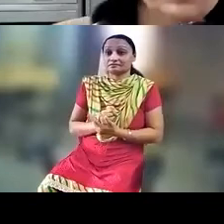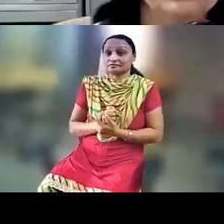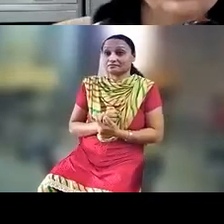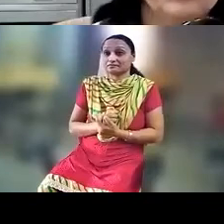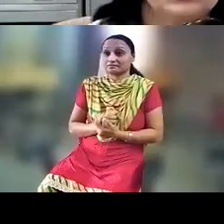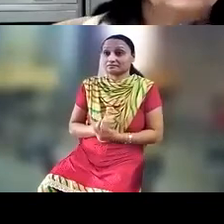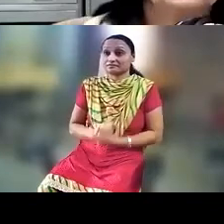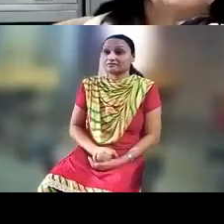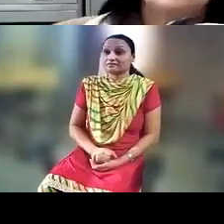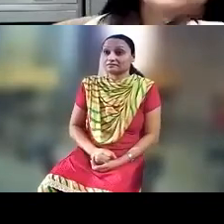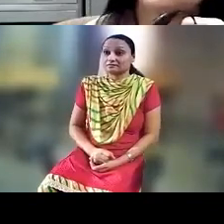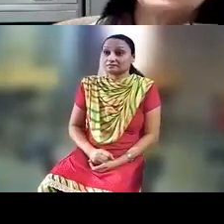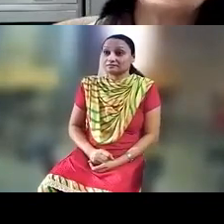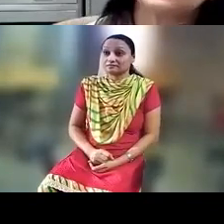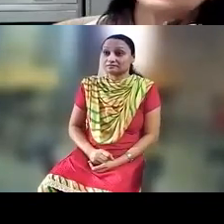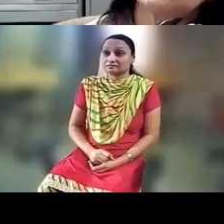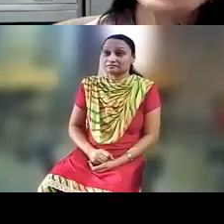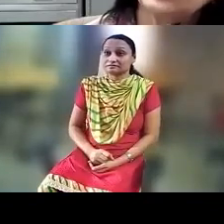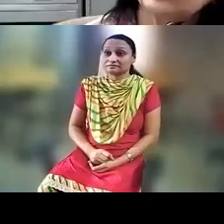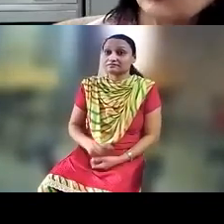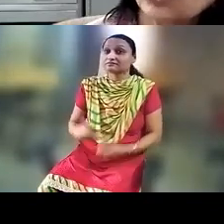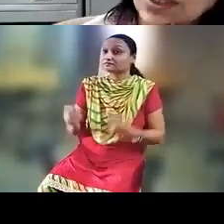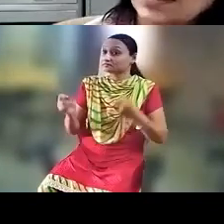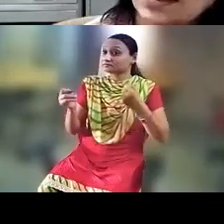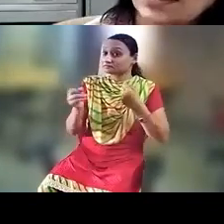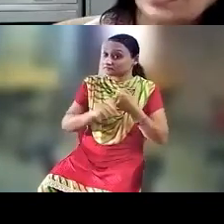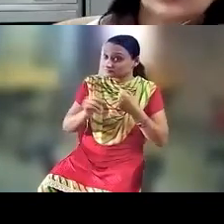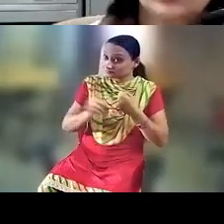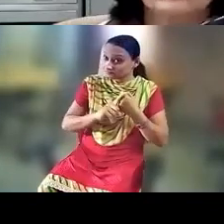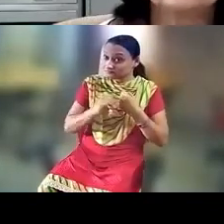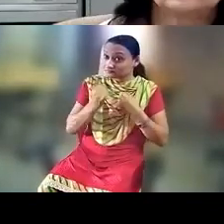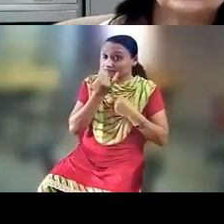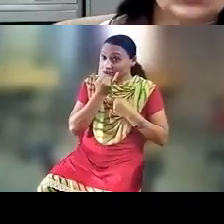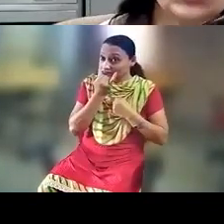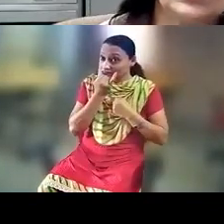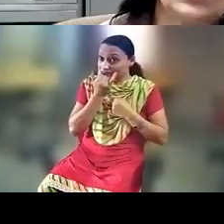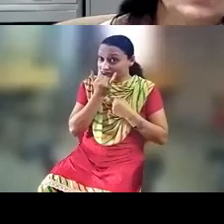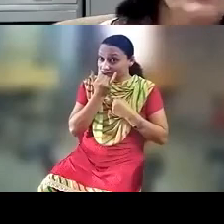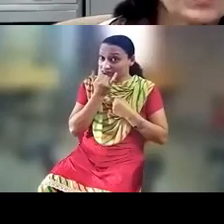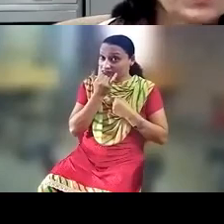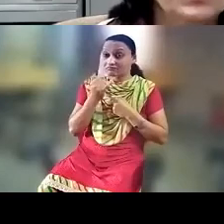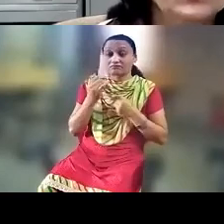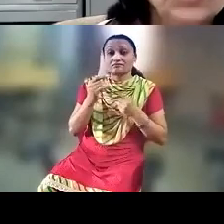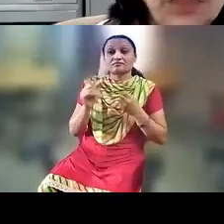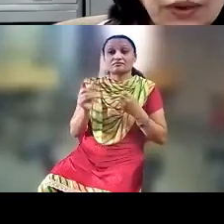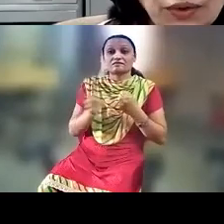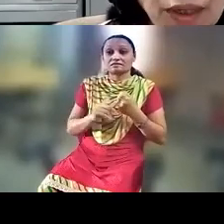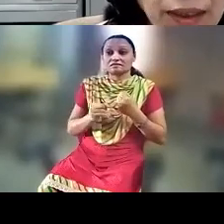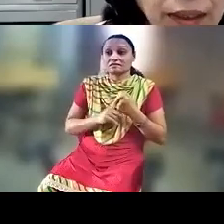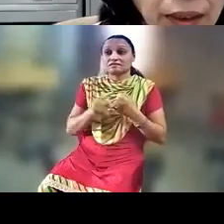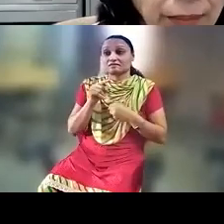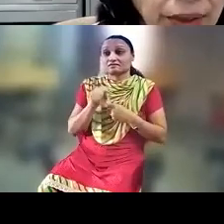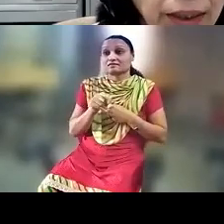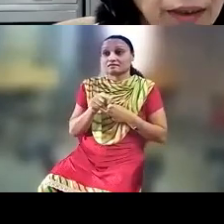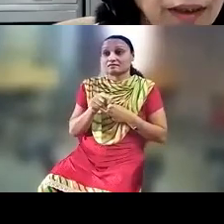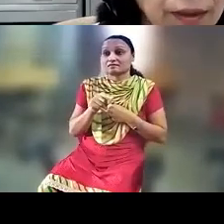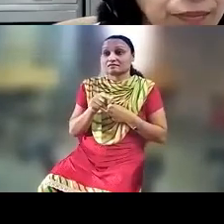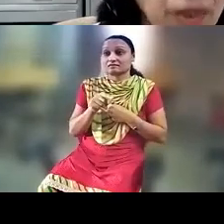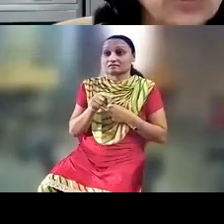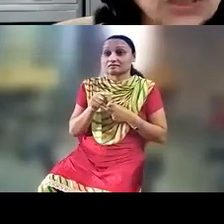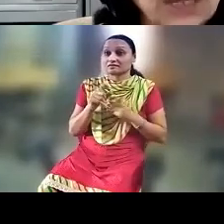पनिशमेंट। सो पनिशमेंट होता है जब बच्चे ने कुछ गलत कर दिया और हमने उसको सजा दी। डिसिप्लिन होता है कि हम